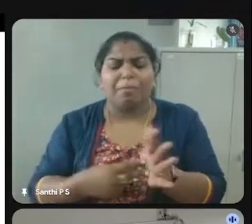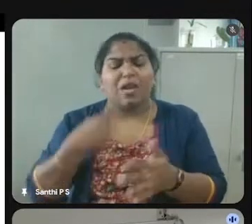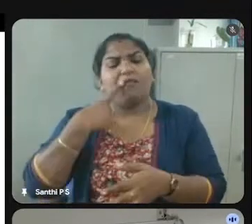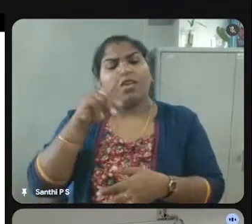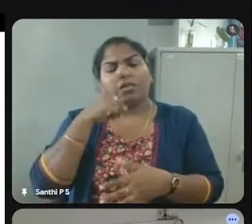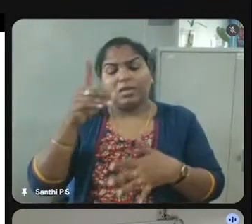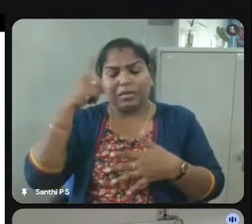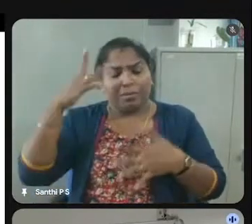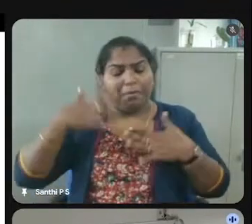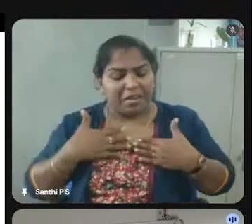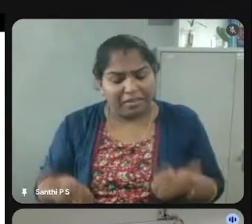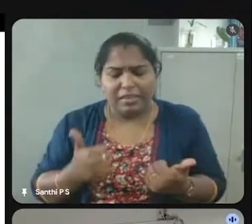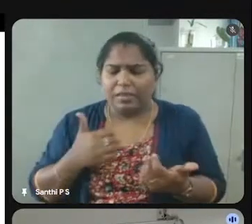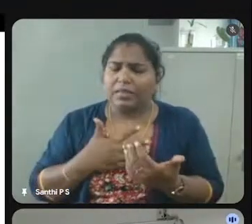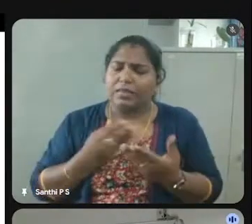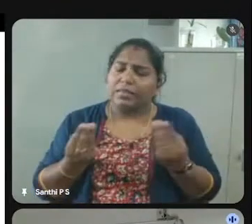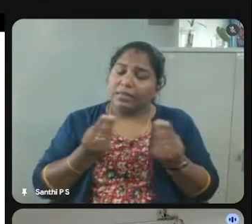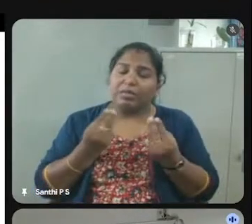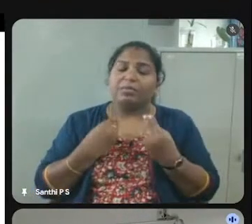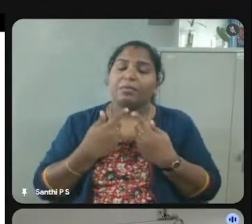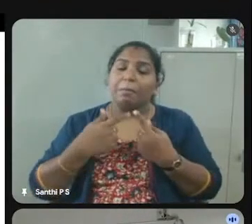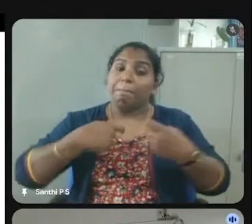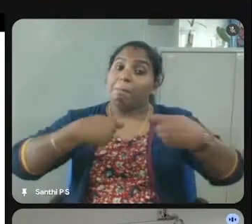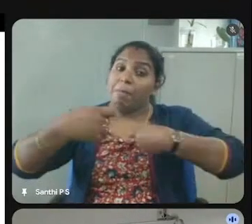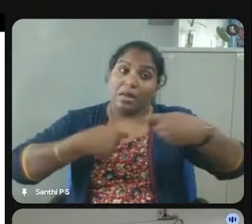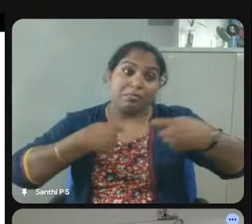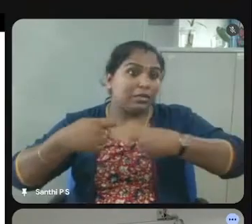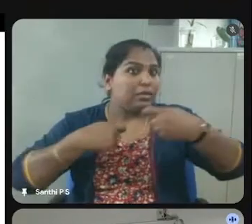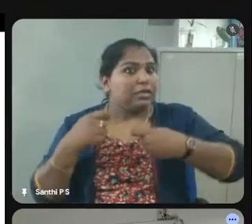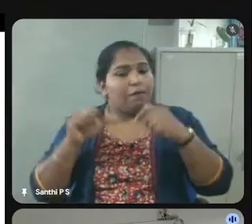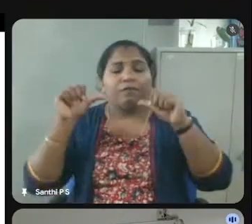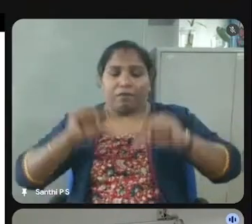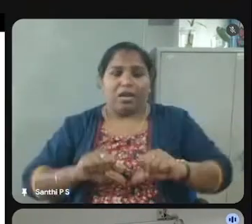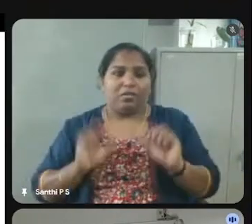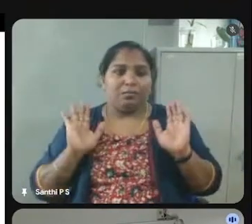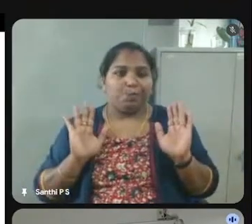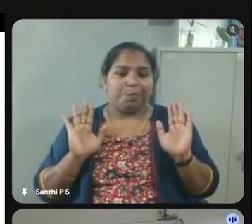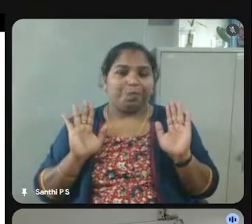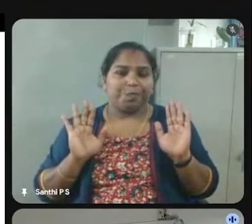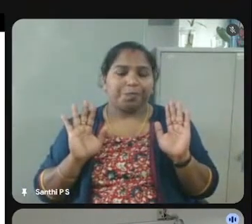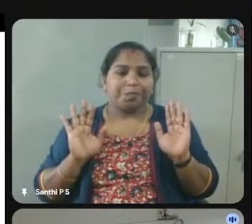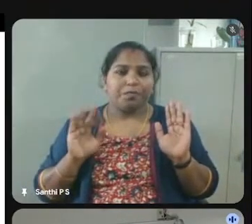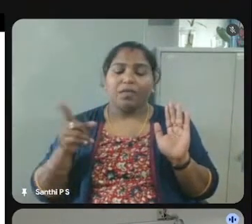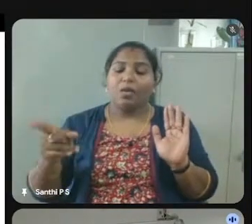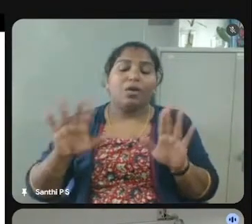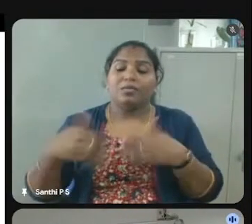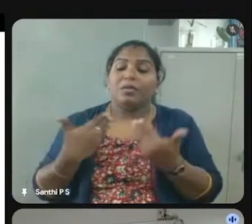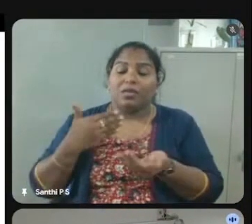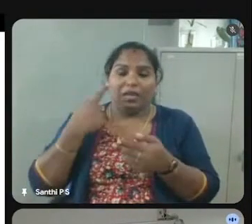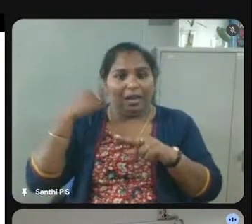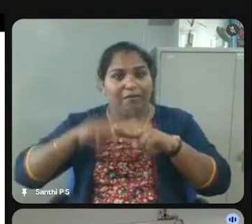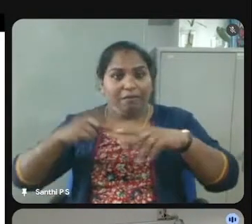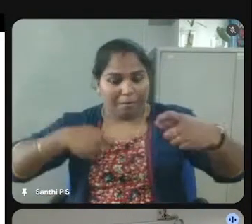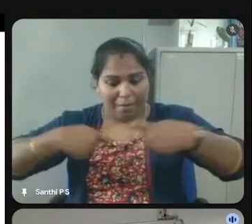തരത്തിലുള്ള ആരോഗ്യവും കൈകാര്യം ചെയ്യേണ്ടി വരുന്ന ഒരു സ്ഥിതി വരികയാണെന്നുണ്ടെങ്കിൽ അത് കുട്ടിയെ സംബന്ധിച്ചിടത്തോളം കുട്ടിക്ക് കൊടുക്കേണ്ട സമയം നമുക്ക്